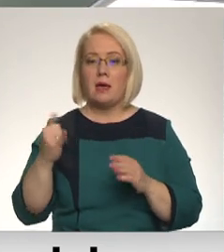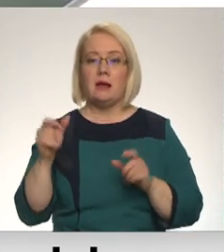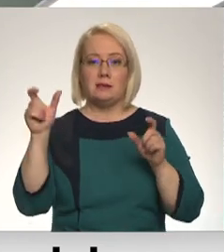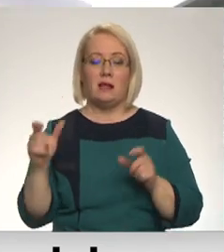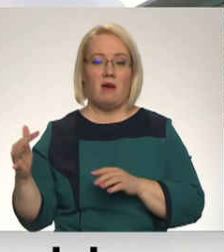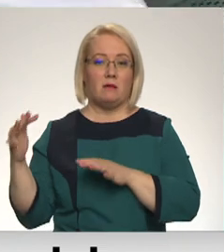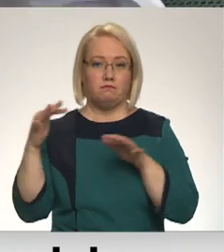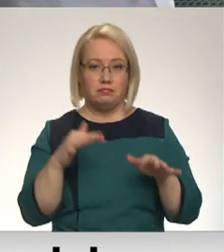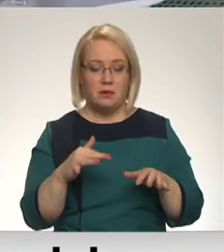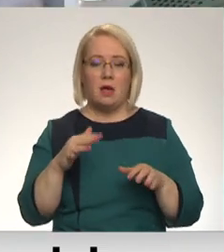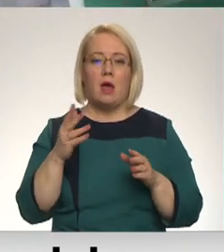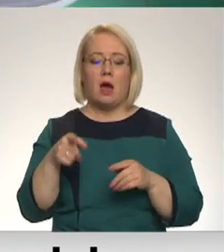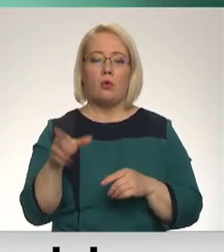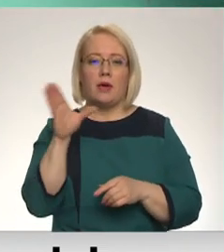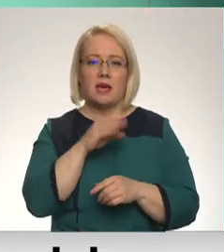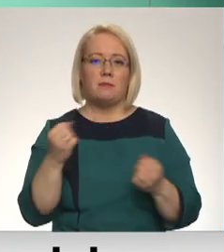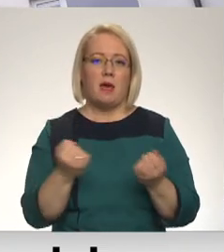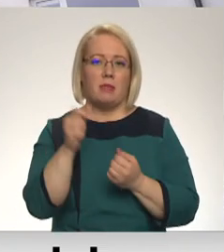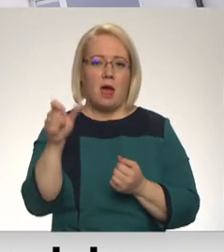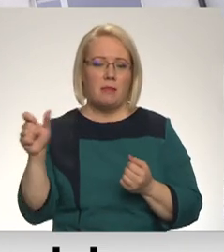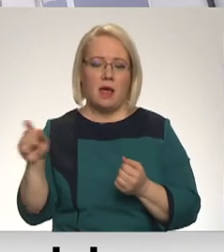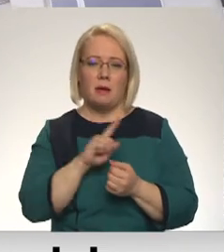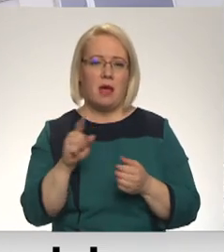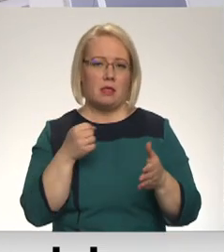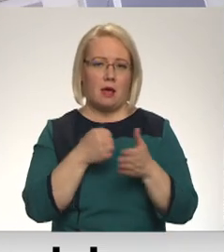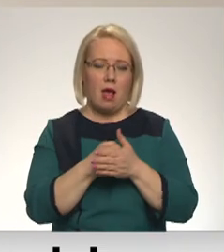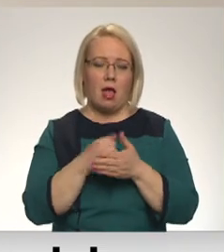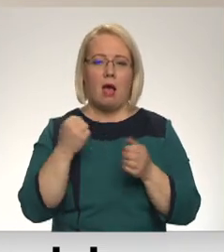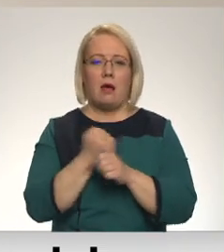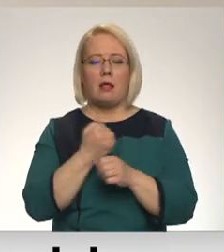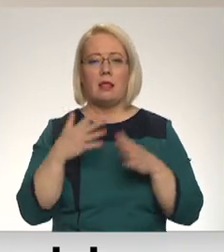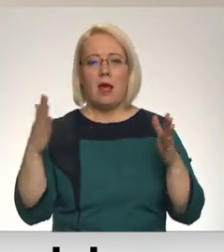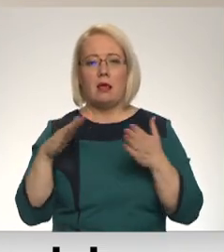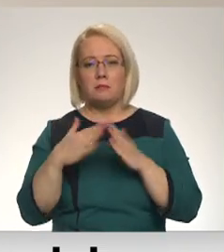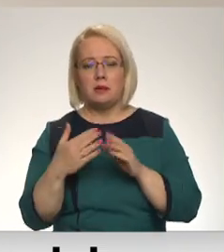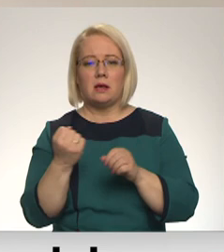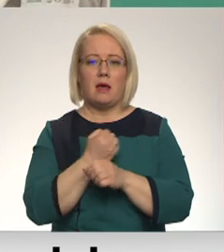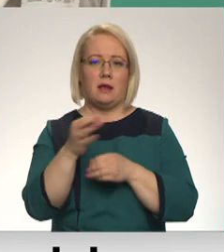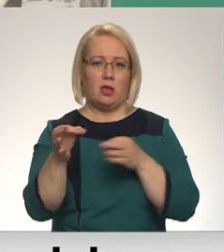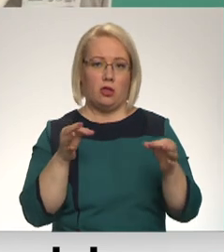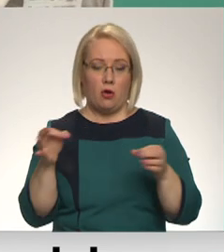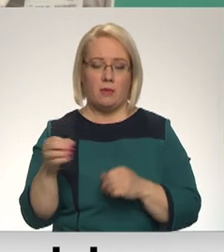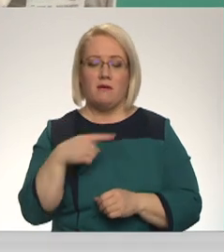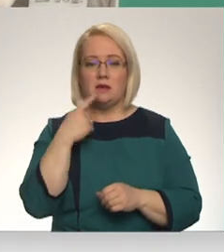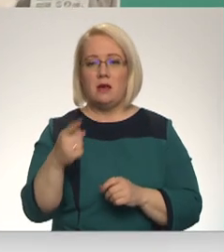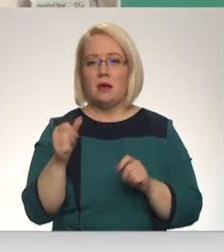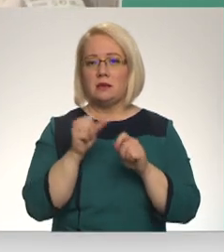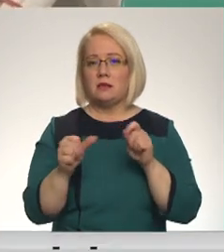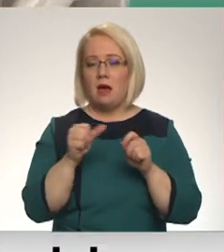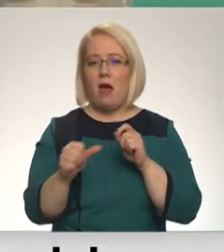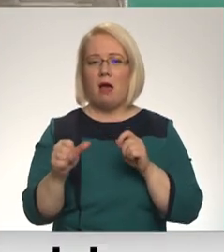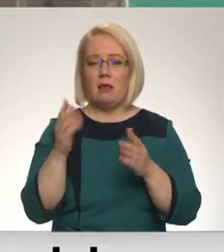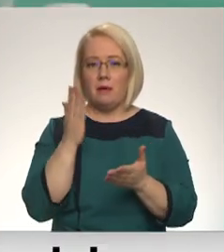esošo kapacitāti ir jāiztiek gan lielo pilsētu, gan reģionu slimnīcās. Krājumi ir, medikamentiem ir.